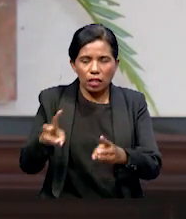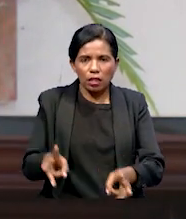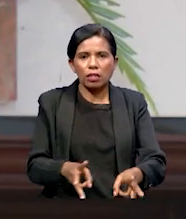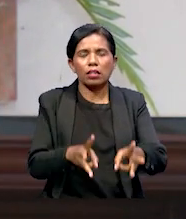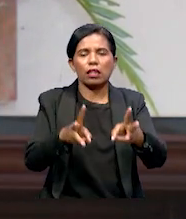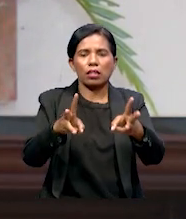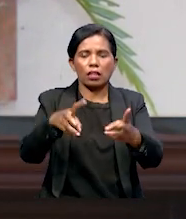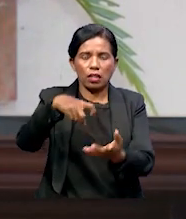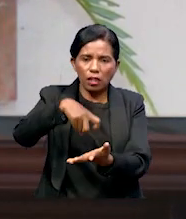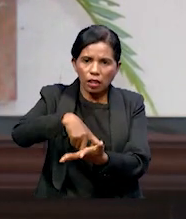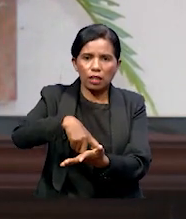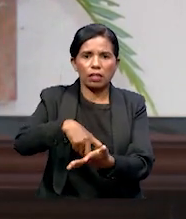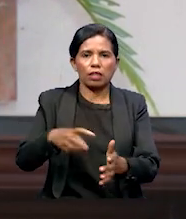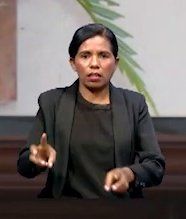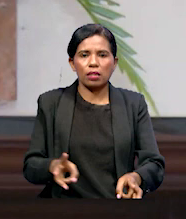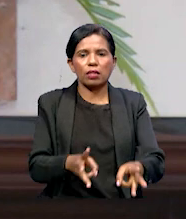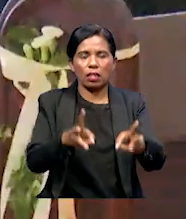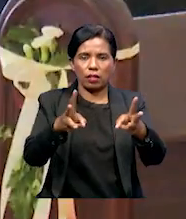ke alkatraum leten